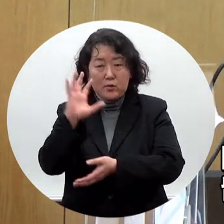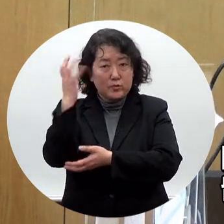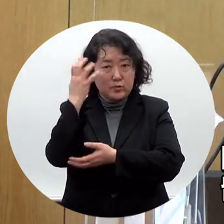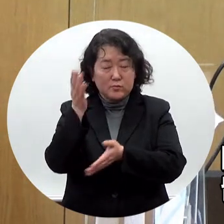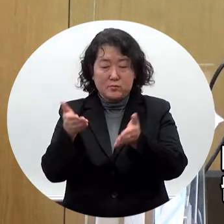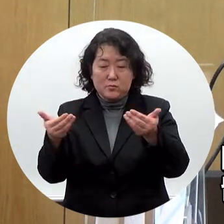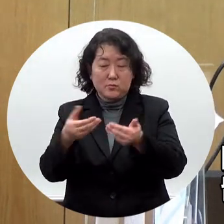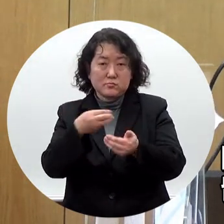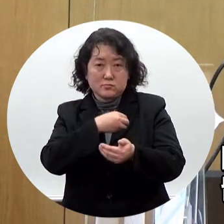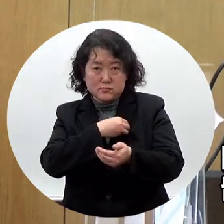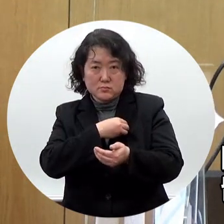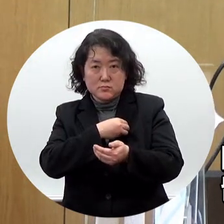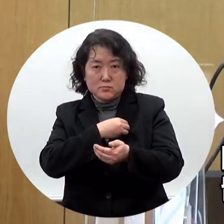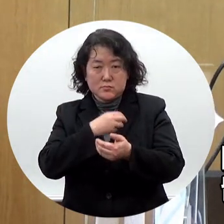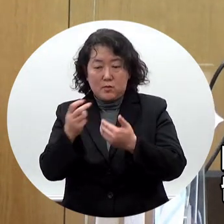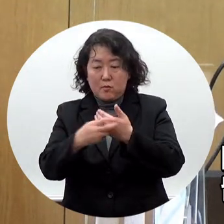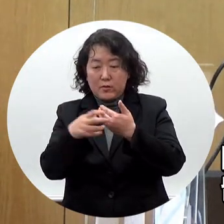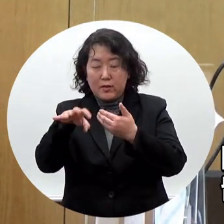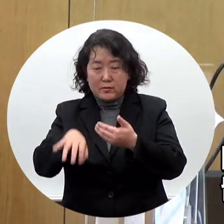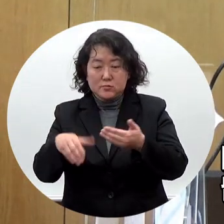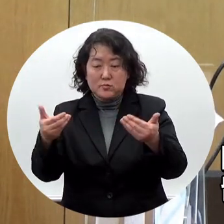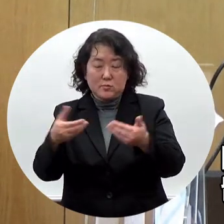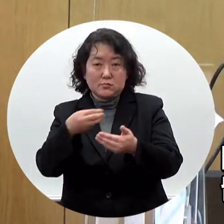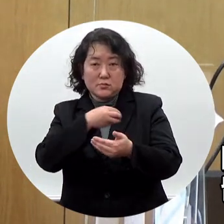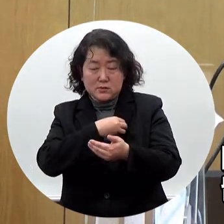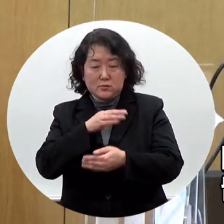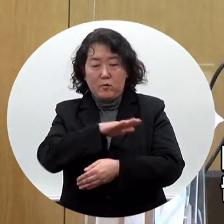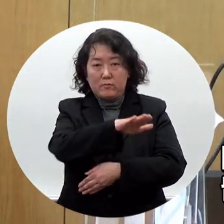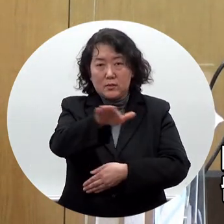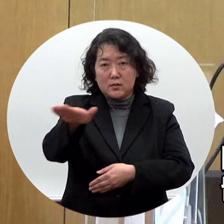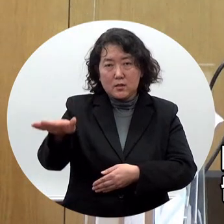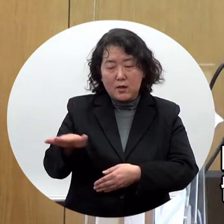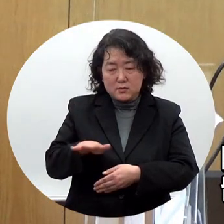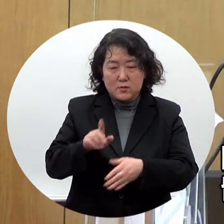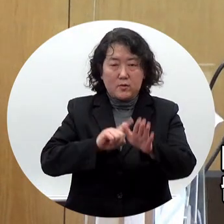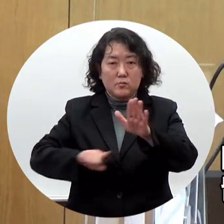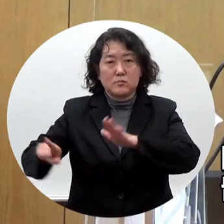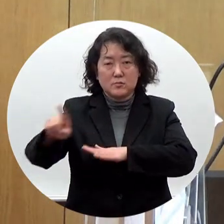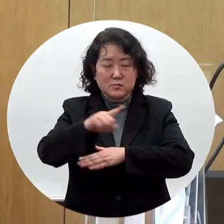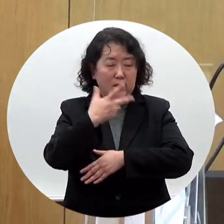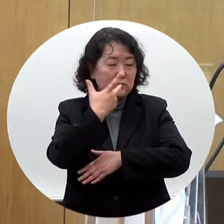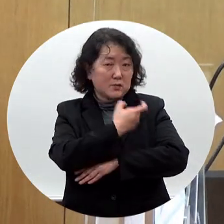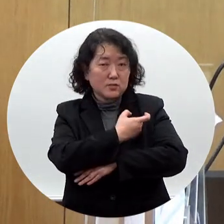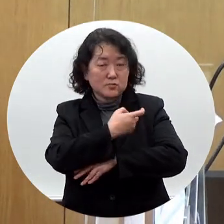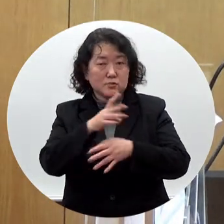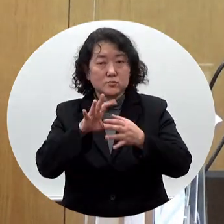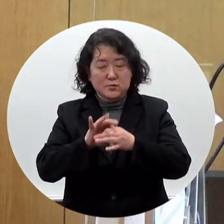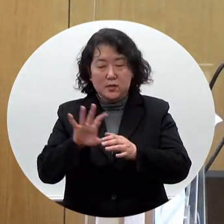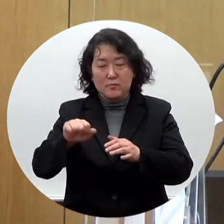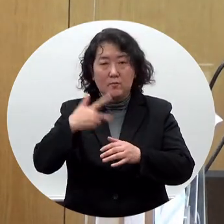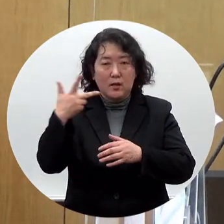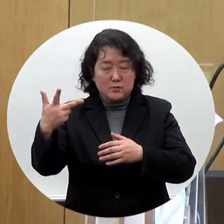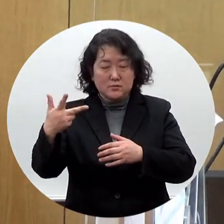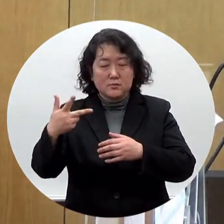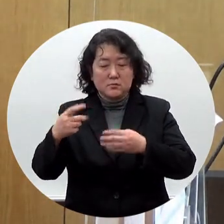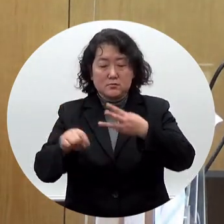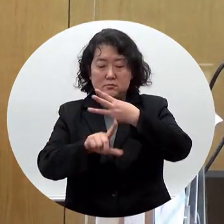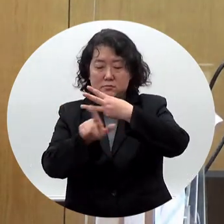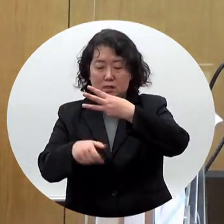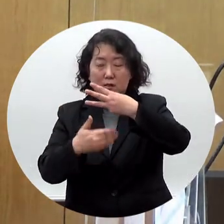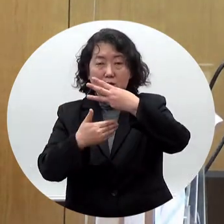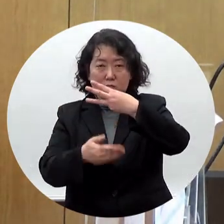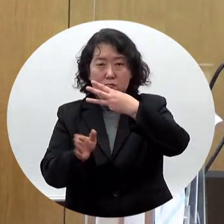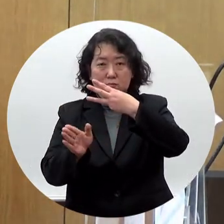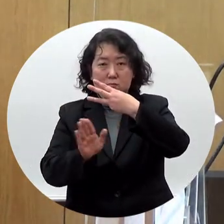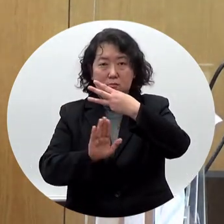隊員さん、保健所の職員の皆様への優先接種は、本市においても今月の9日からも